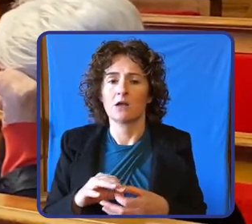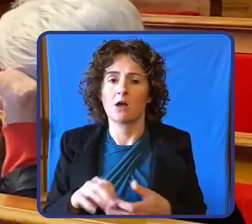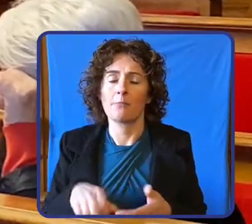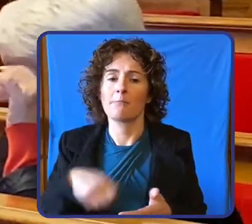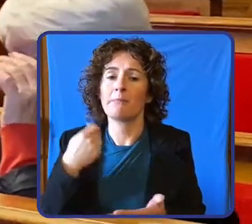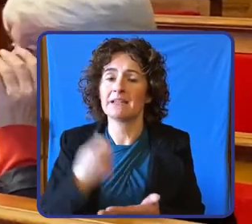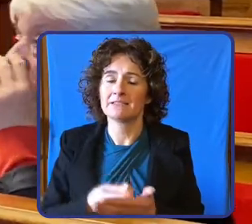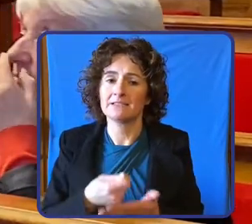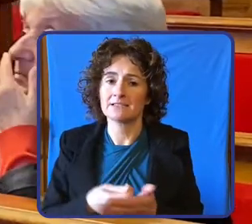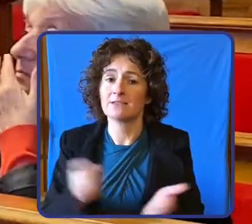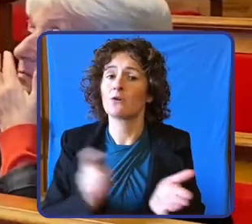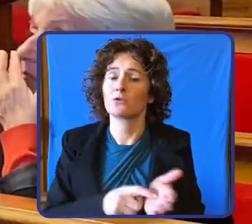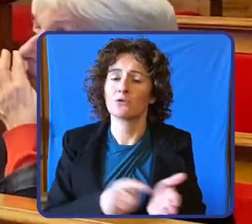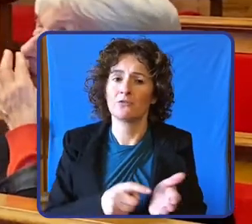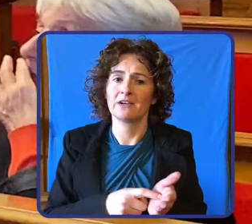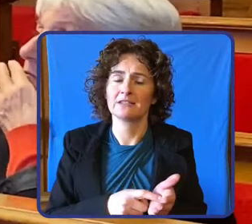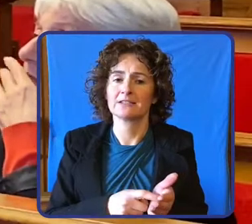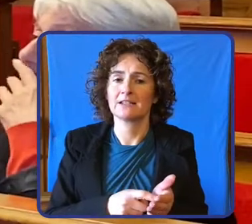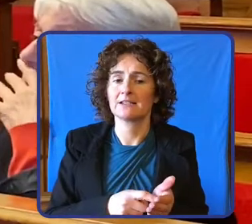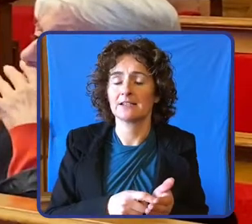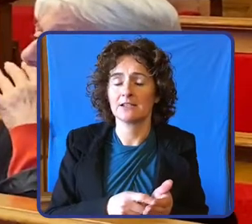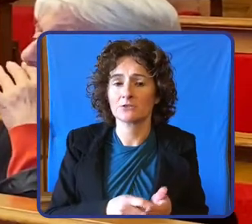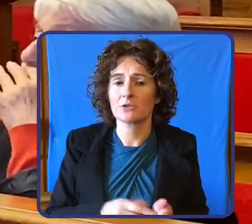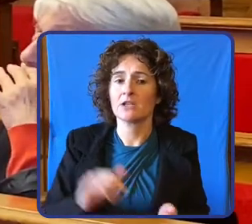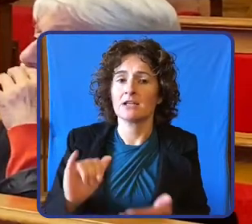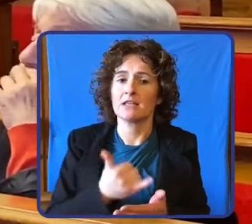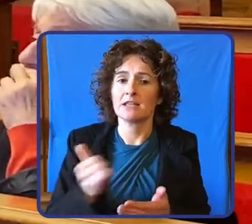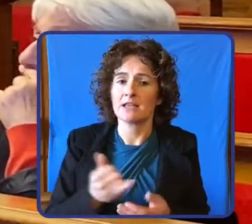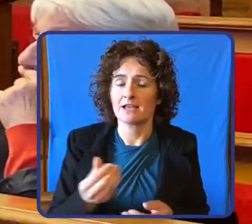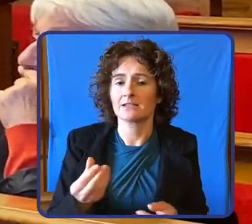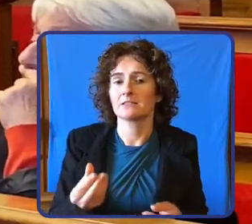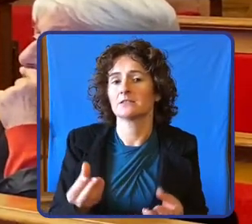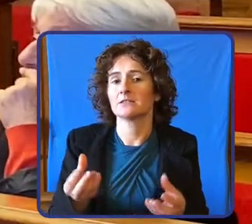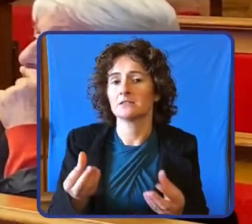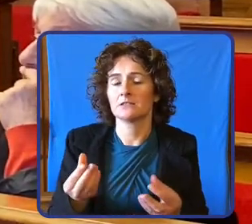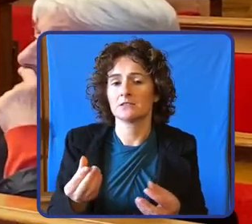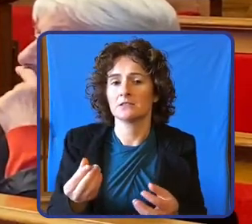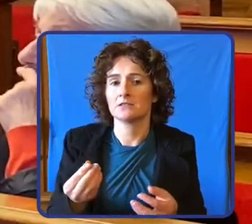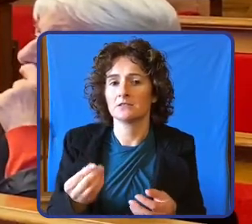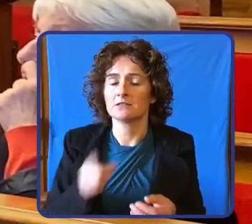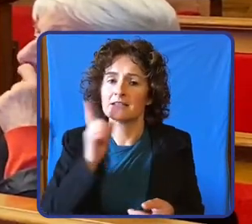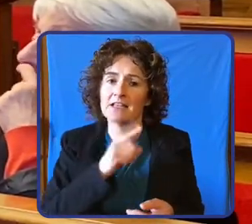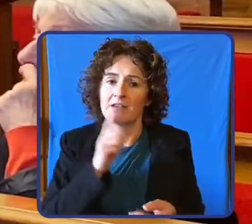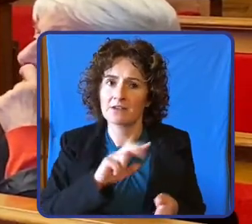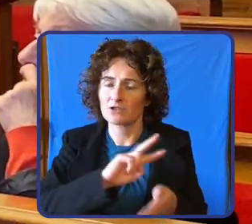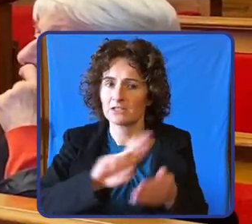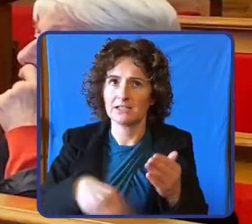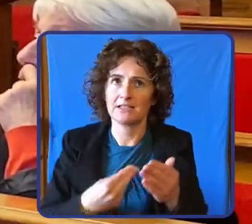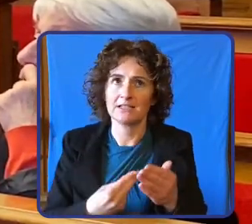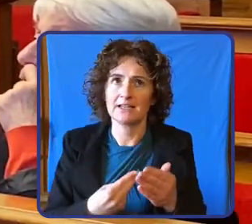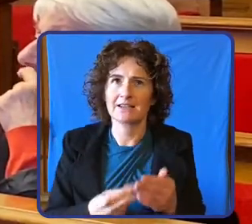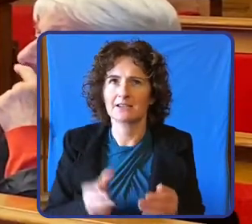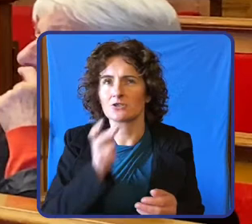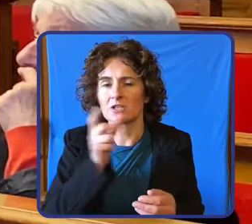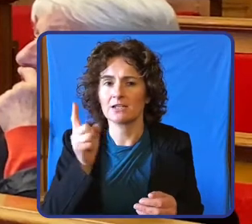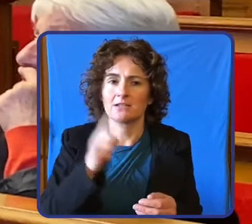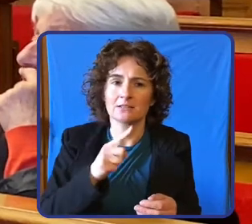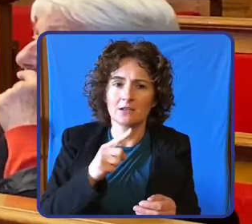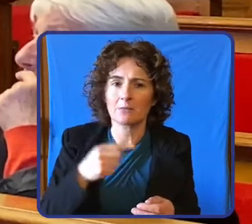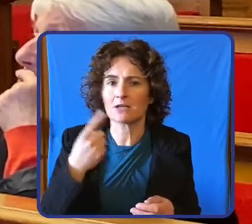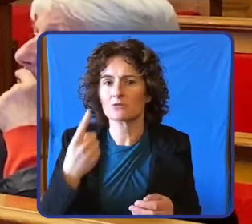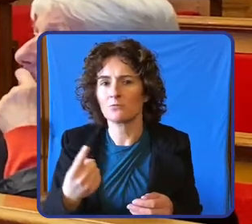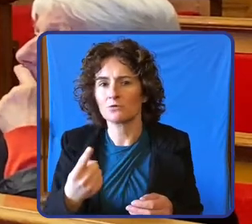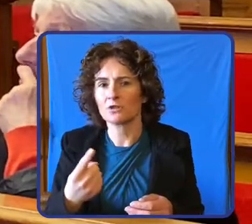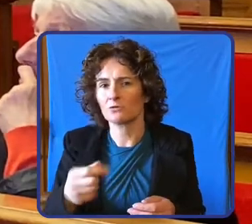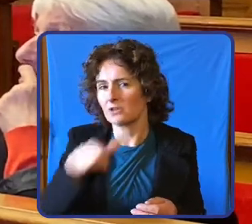hogy igen, nagyon kevesen írják alá, és lehet, hogy pontos a megfogalmazás a Cseri képviselő úrnak, amikor azt mondta, hogy nem merik névvel